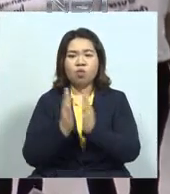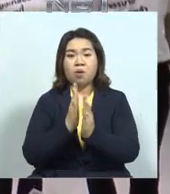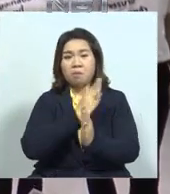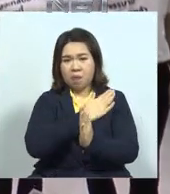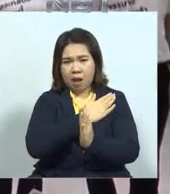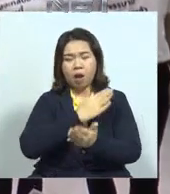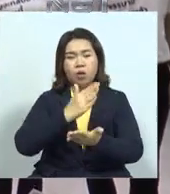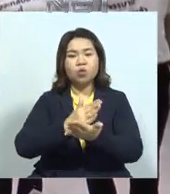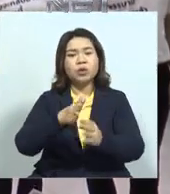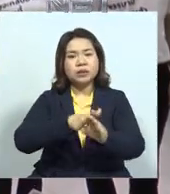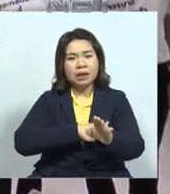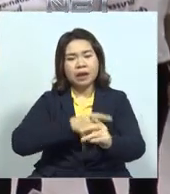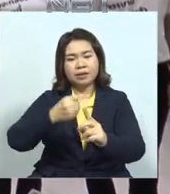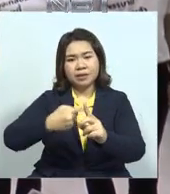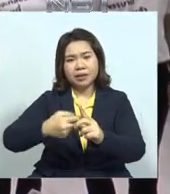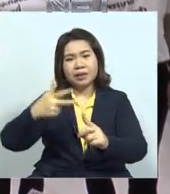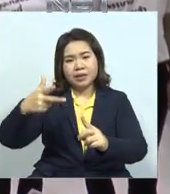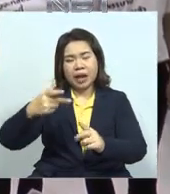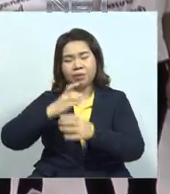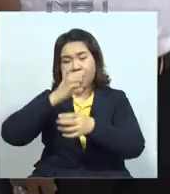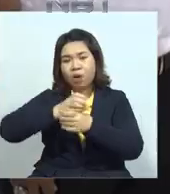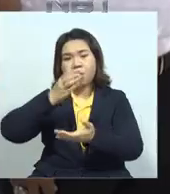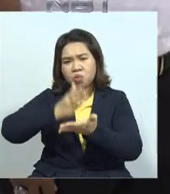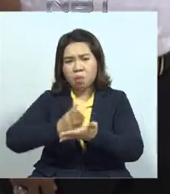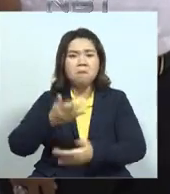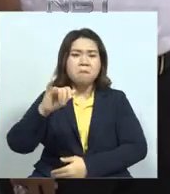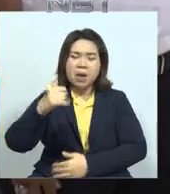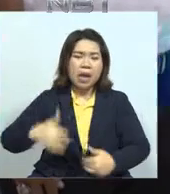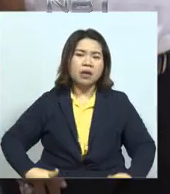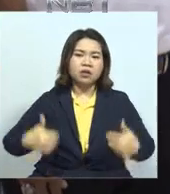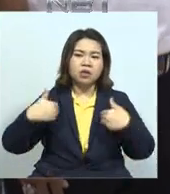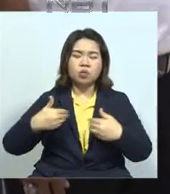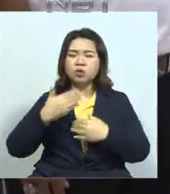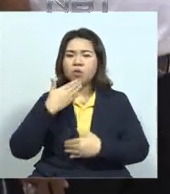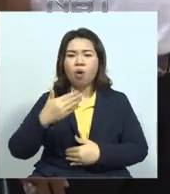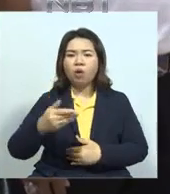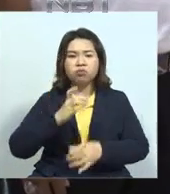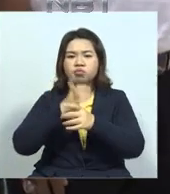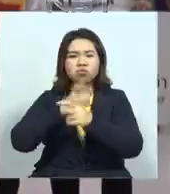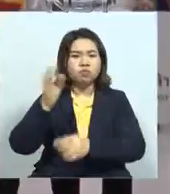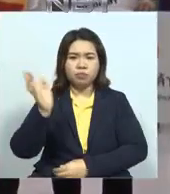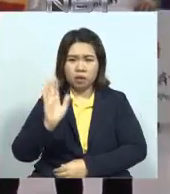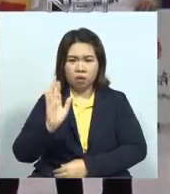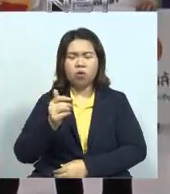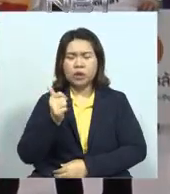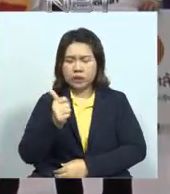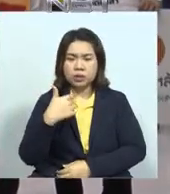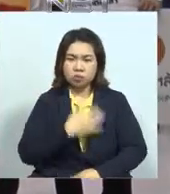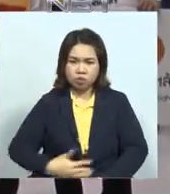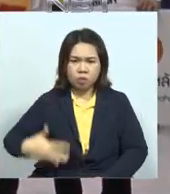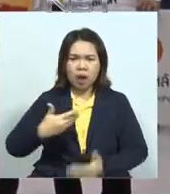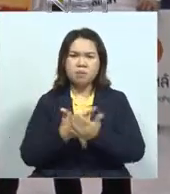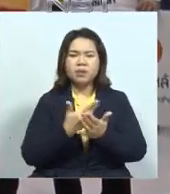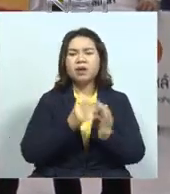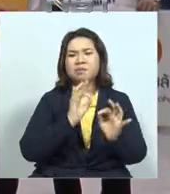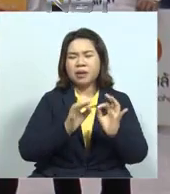ราเป็นเวลา3เดือนหรืองดดื่มสุราตลอดไปนะคะซึ่งก็ถือว่าเป็นผลดีต่อสุขภาพไม่สูญเสียเงินอย่างไร้ประ